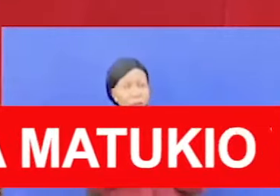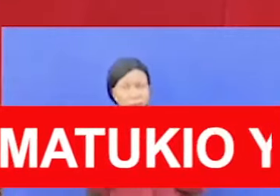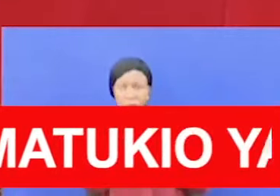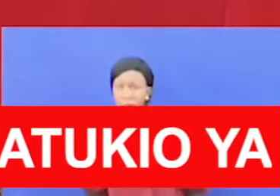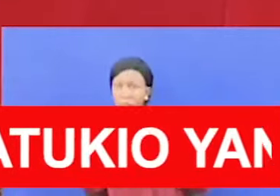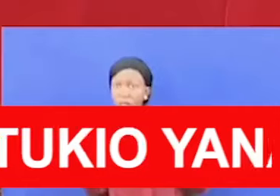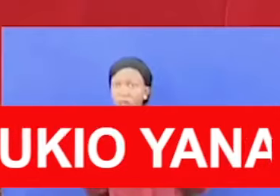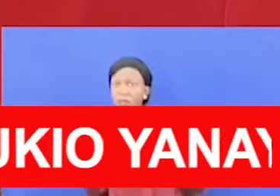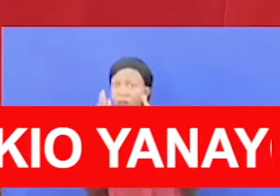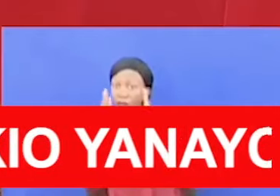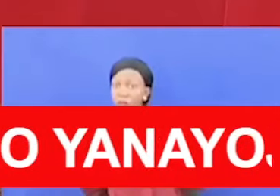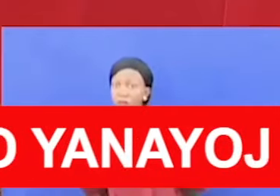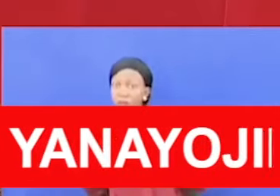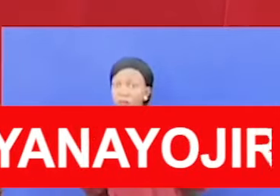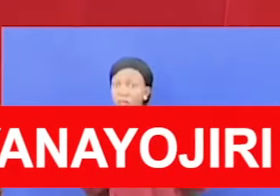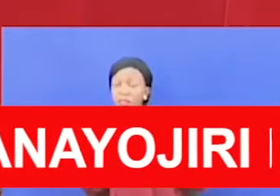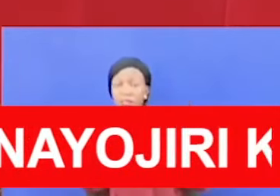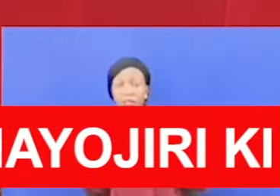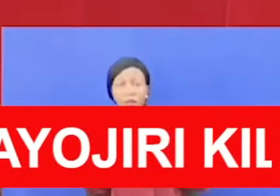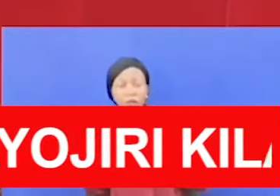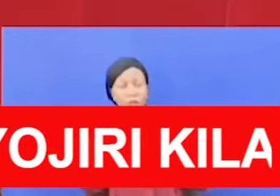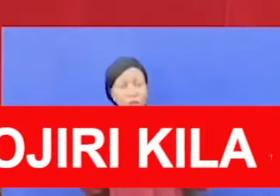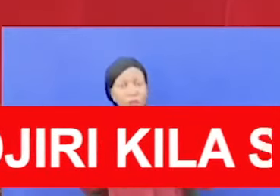mwenyekiti, kuna changamoto ya mtandao